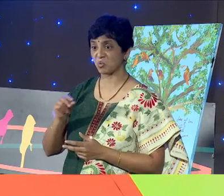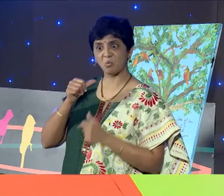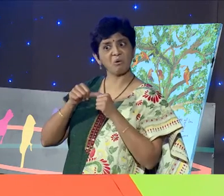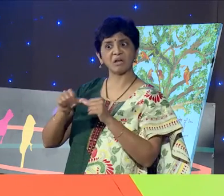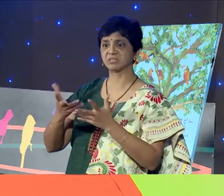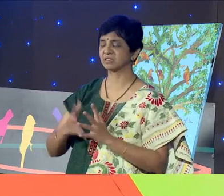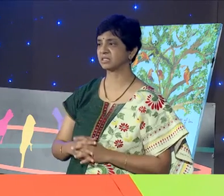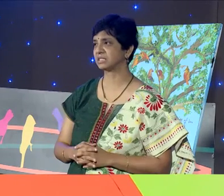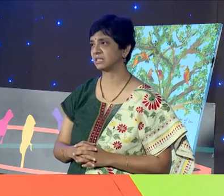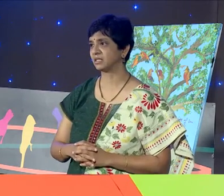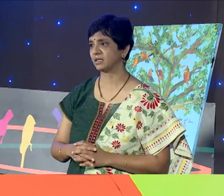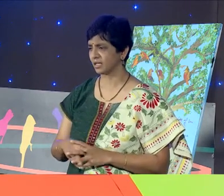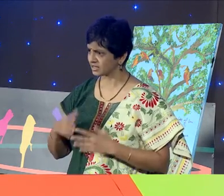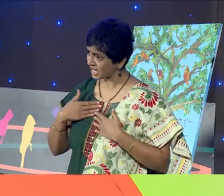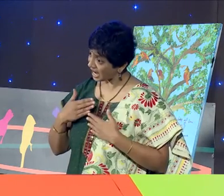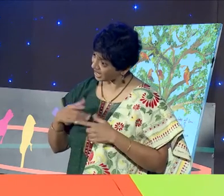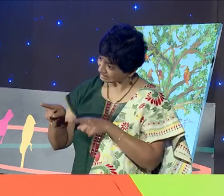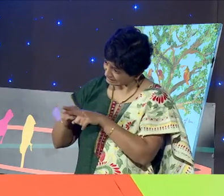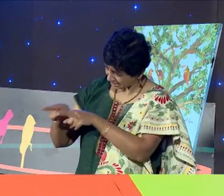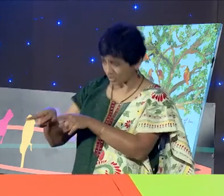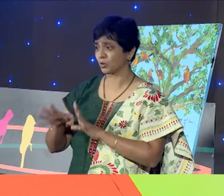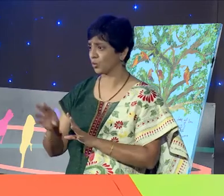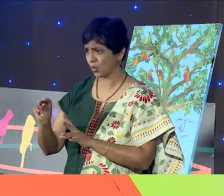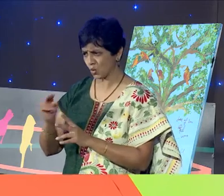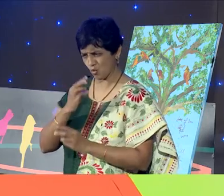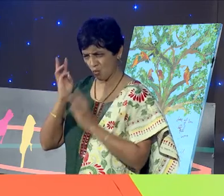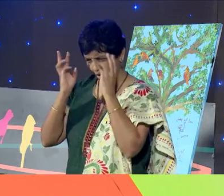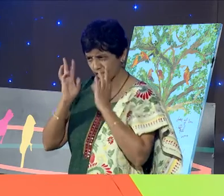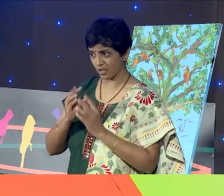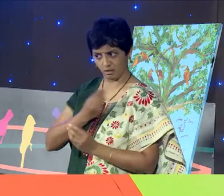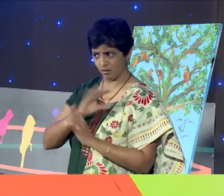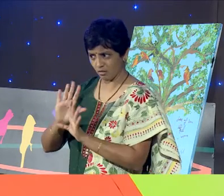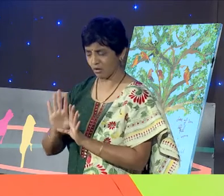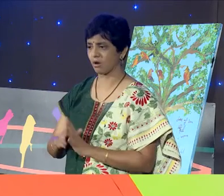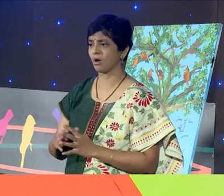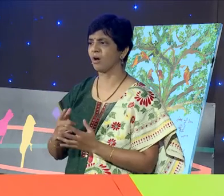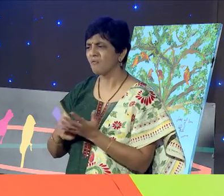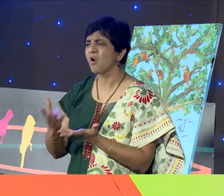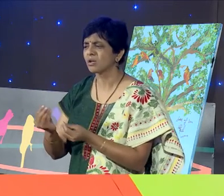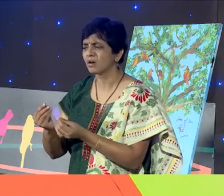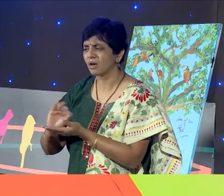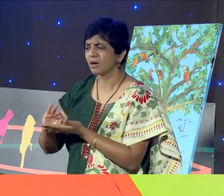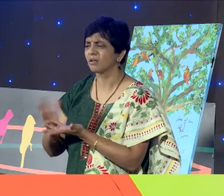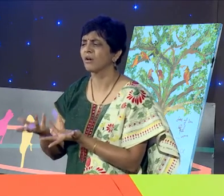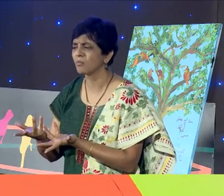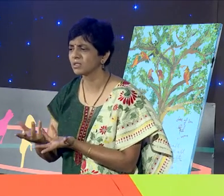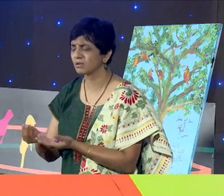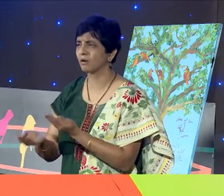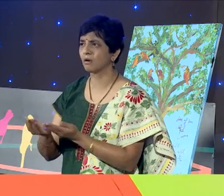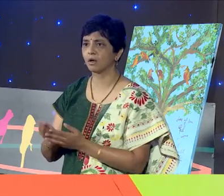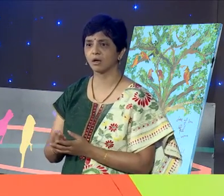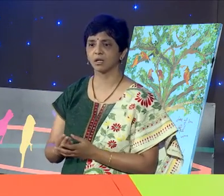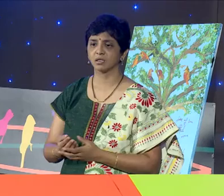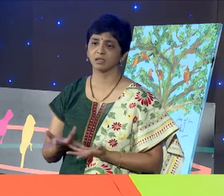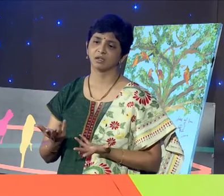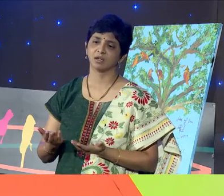यार डरो मत, मैं भी तुम्हारे सरीका हूँ, मैं भी ब्लाइंड हूँ, मुझे भी नहीं दिखता, देखो ये मेरा स्टॉल है, अब बताओ कितना जुटा लेते हो। अब इस धंधे